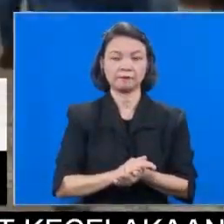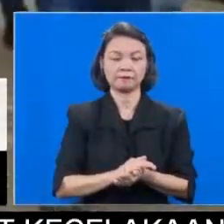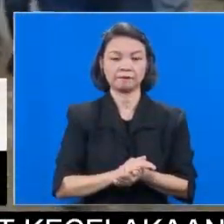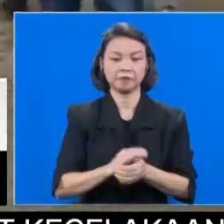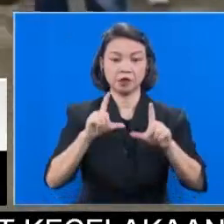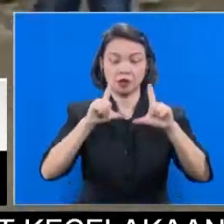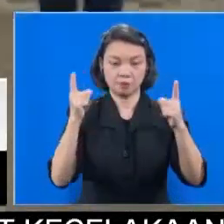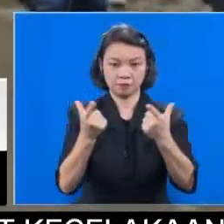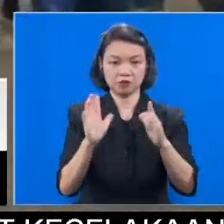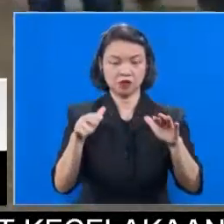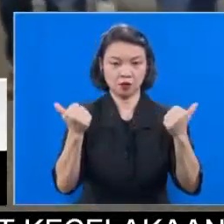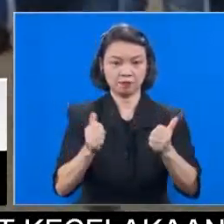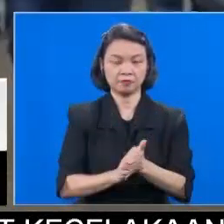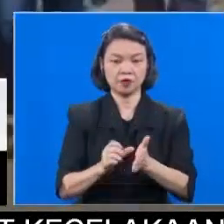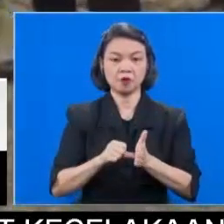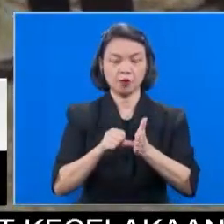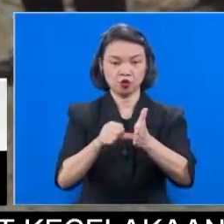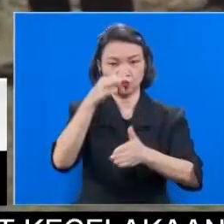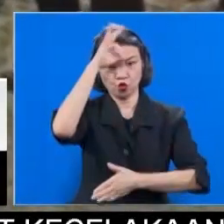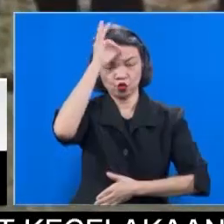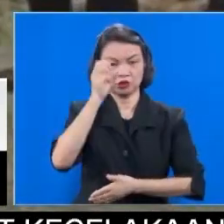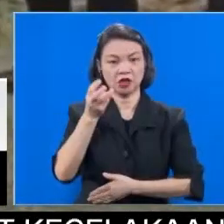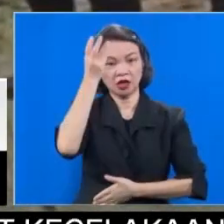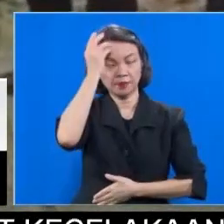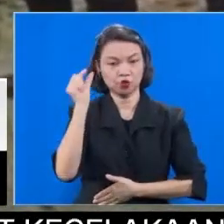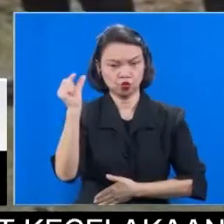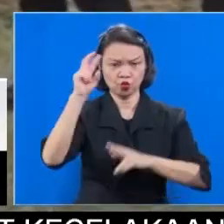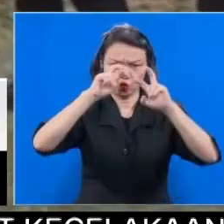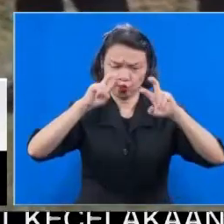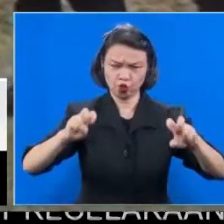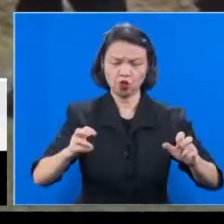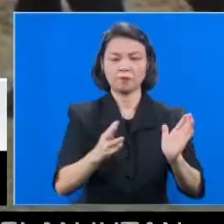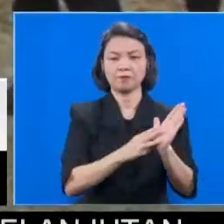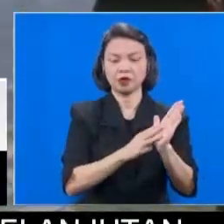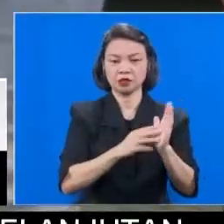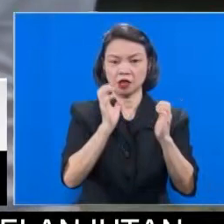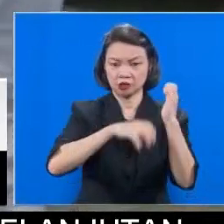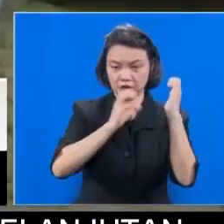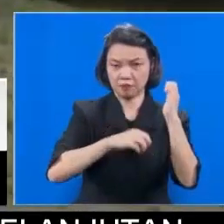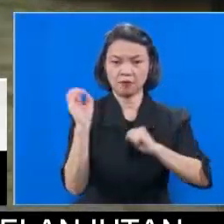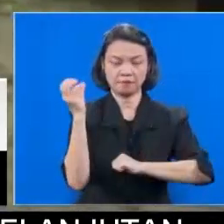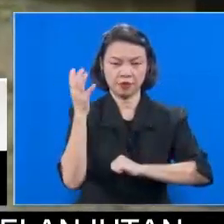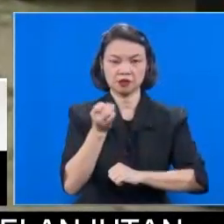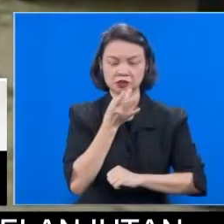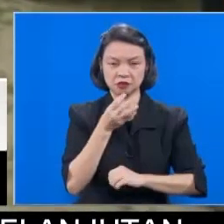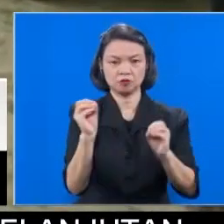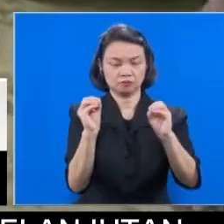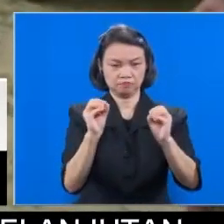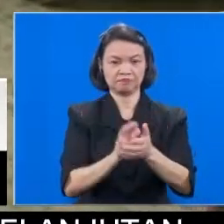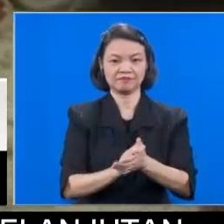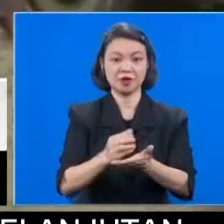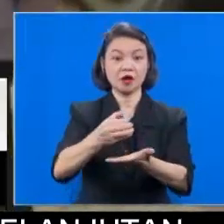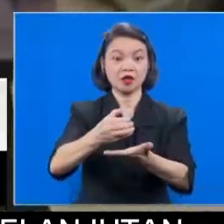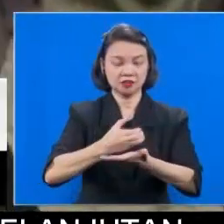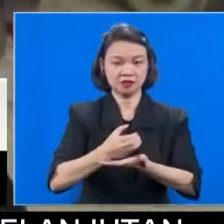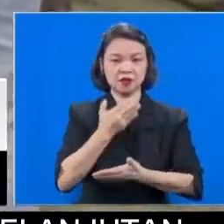lembaganya siap membantu Polda Kalimantan Utara mengkaji lebih dalam kasus dugaan tambang emas ilegal dan menelusuri lebih jauh aset